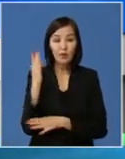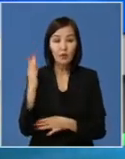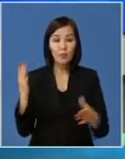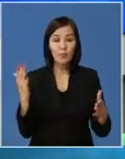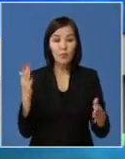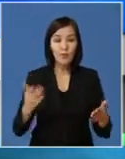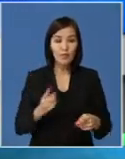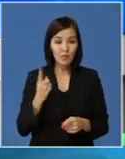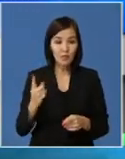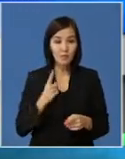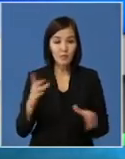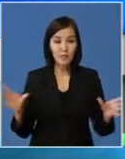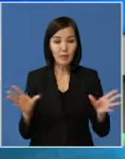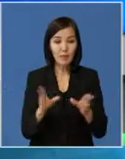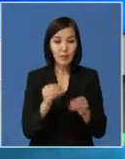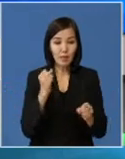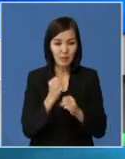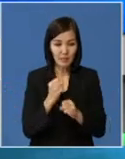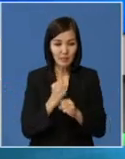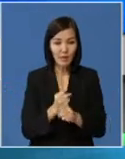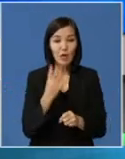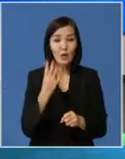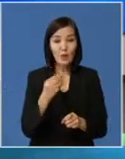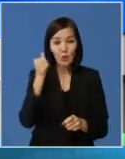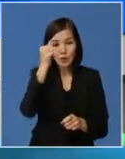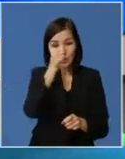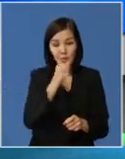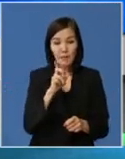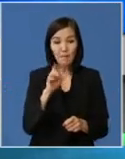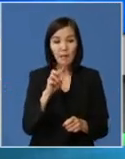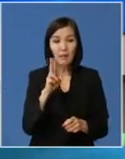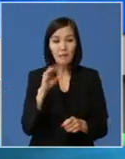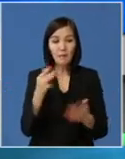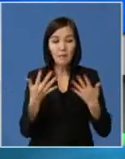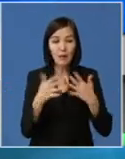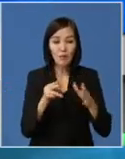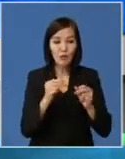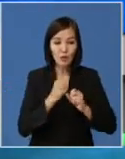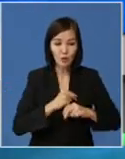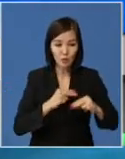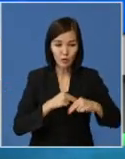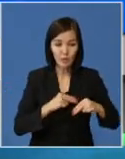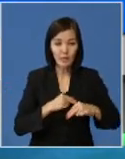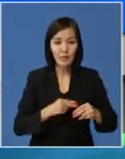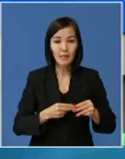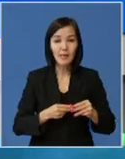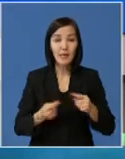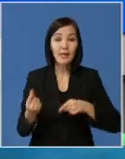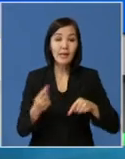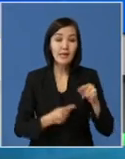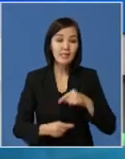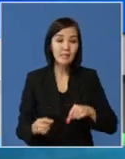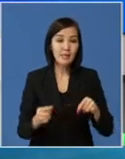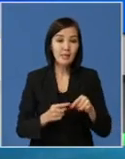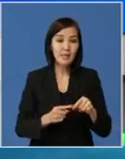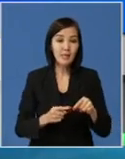халық өнерін қайта жаңғыртып келеді. Алғашқы 4 жылда ұжым Балпық би ауылында жұмыс істеген. Істі ілгерілету үшін былтыр кәсіпкер бизнестің жол